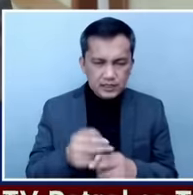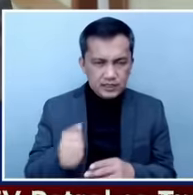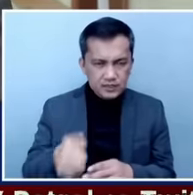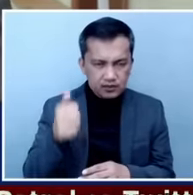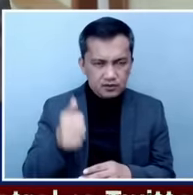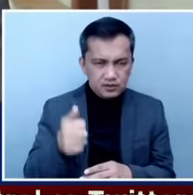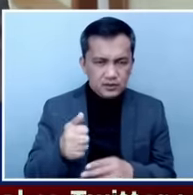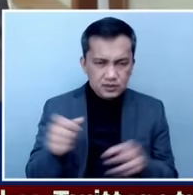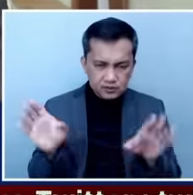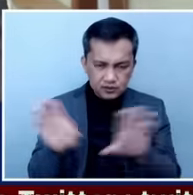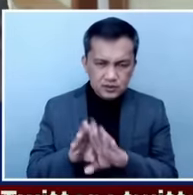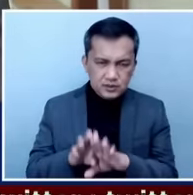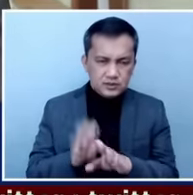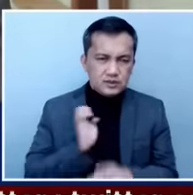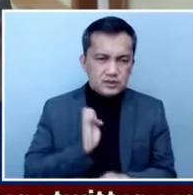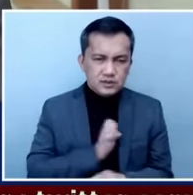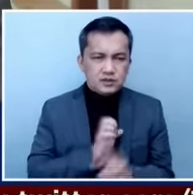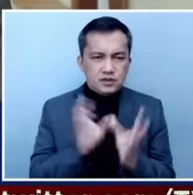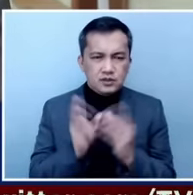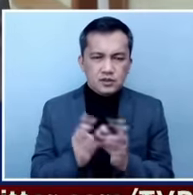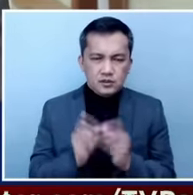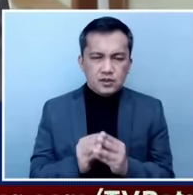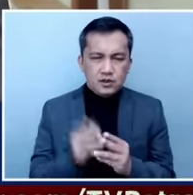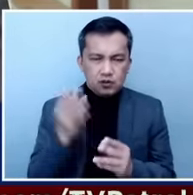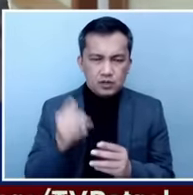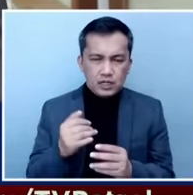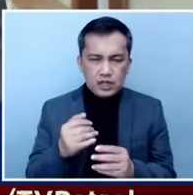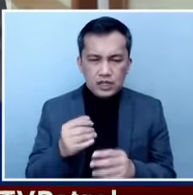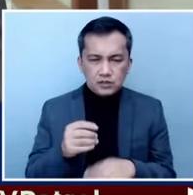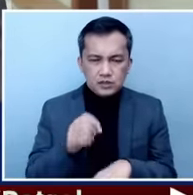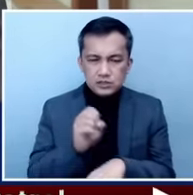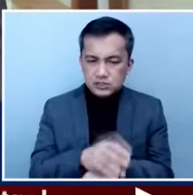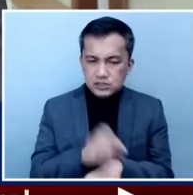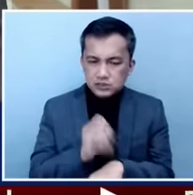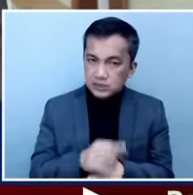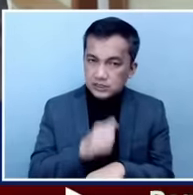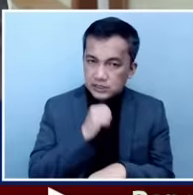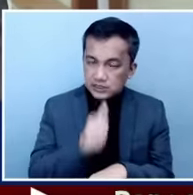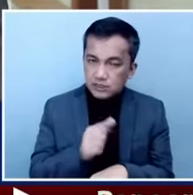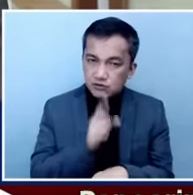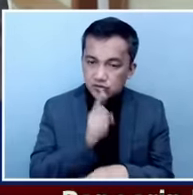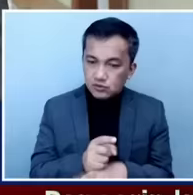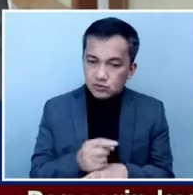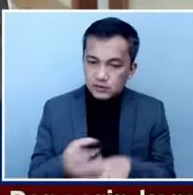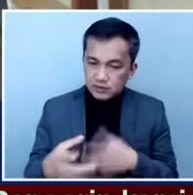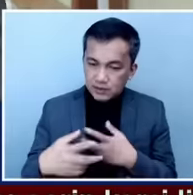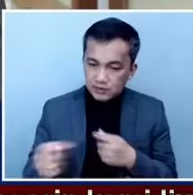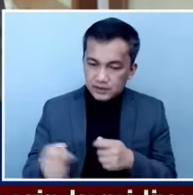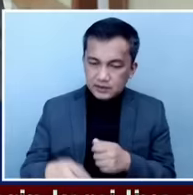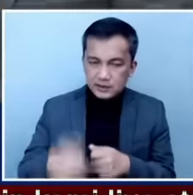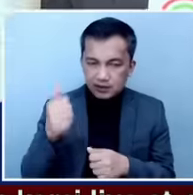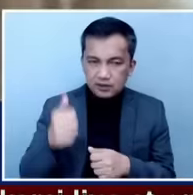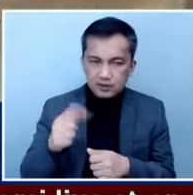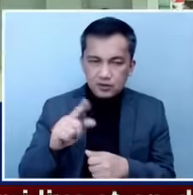isang closed-door executive session dahil sa haka-hakang hindi lehitimong mananaya ang mga nananalo sa